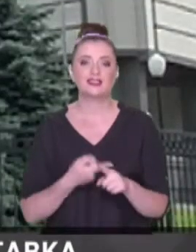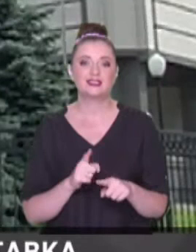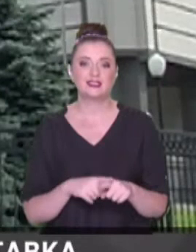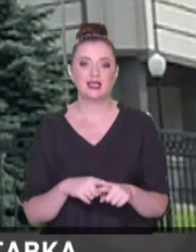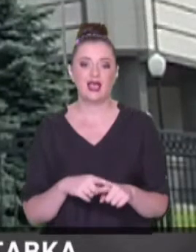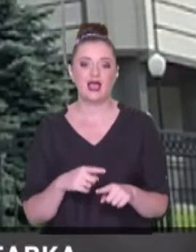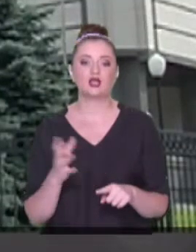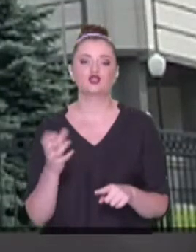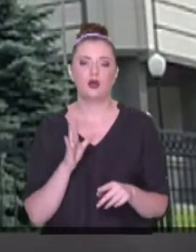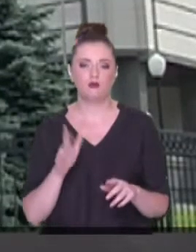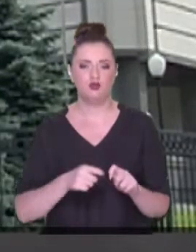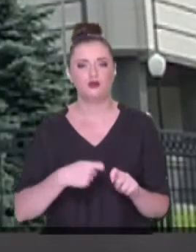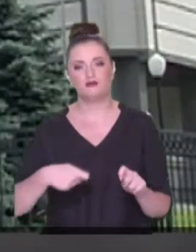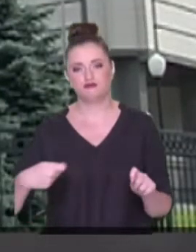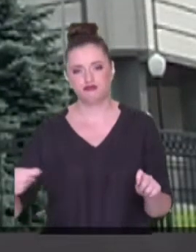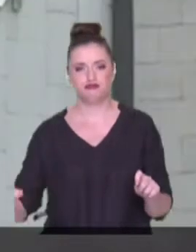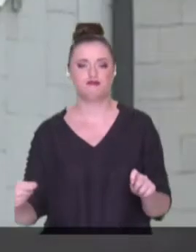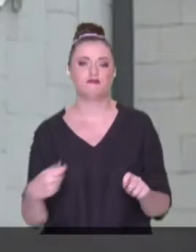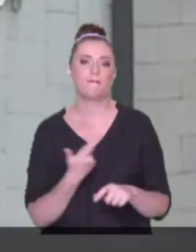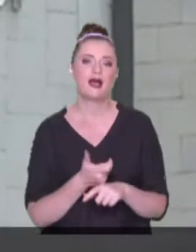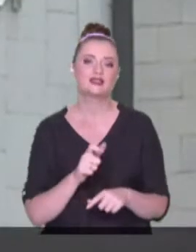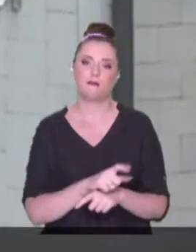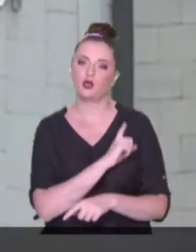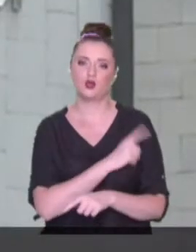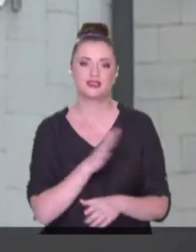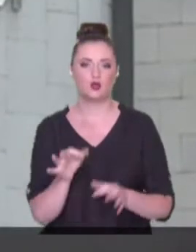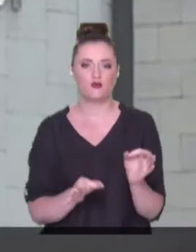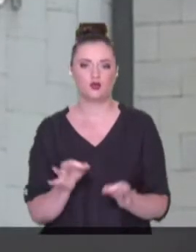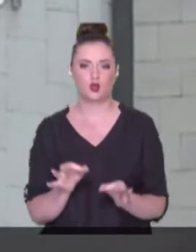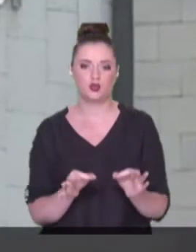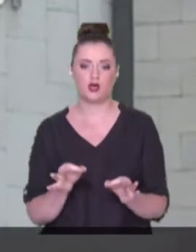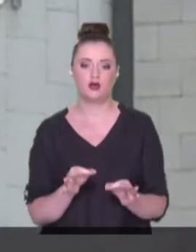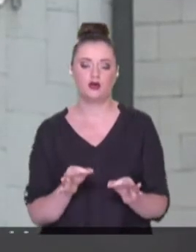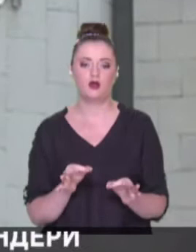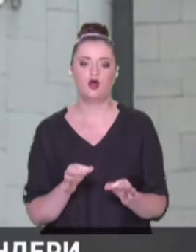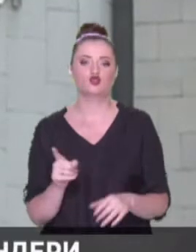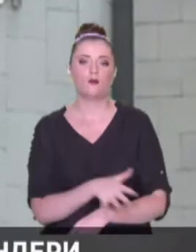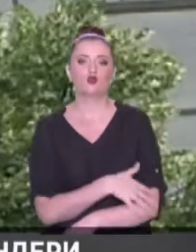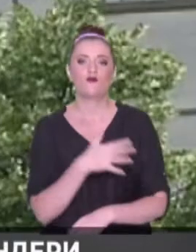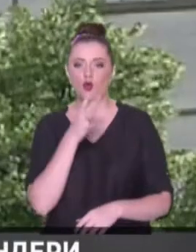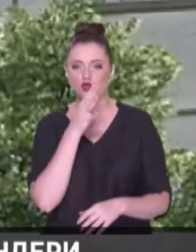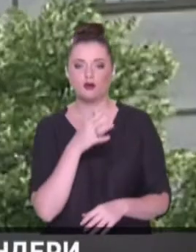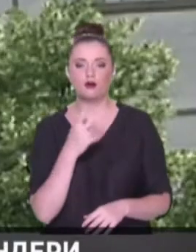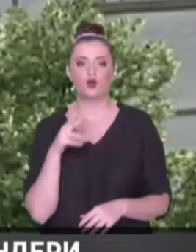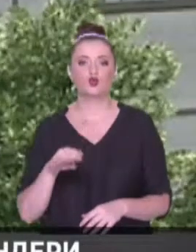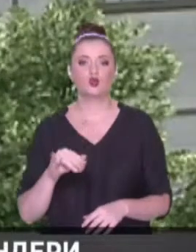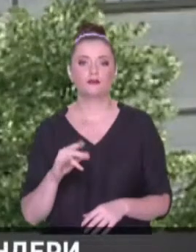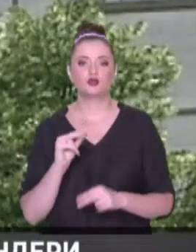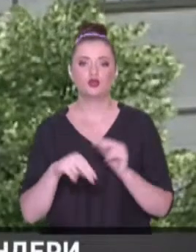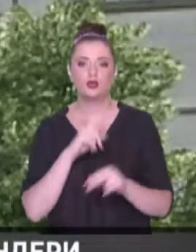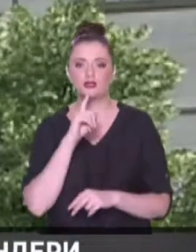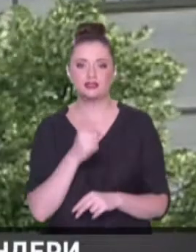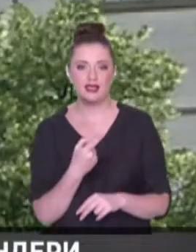весь цей рух ще буде затягуватися. Максимально сильно в судах, щоб воно довше часу пройшло. Ти бачиш, у Тупицького через рік